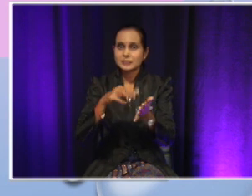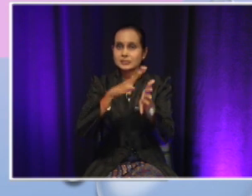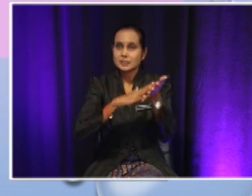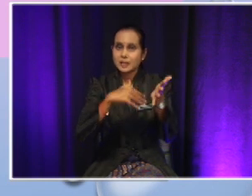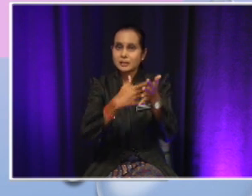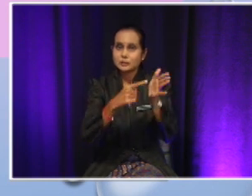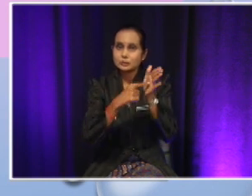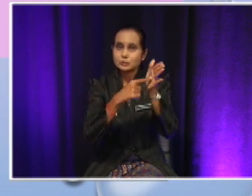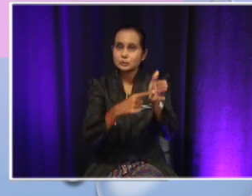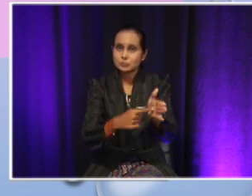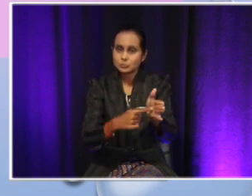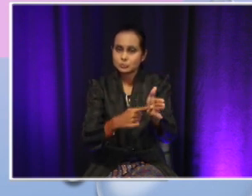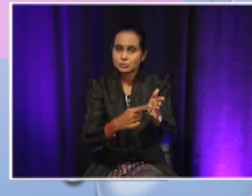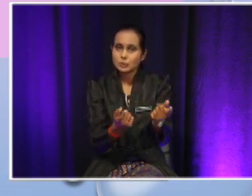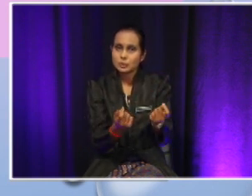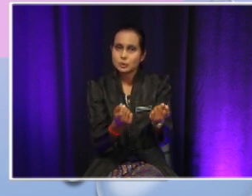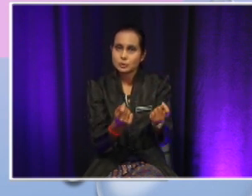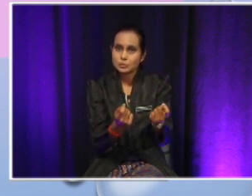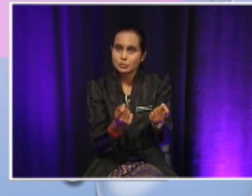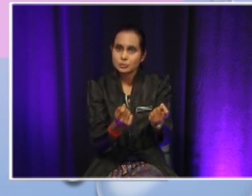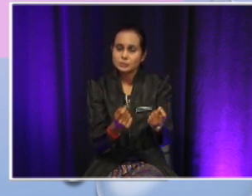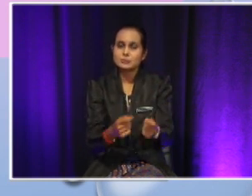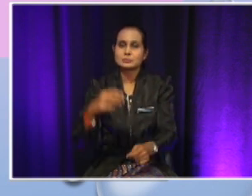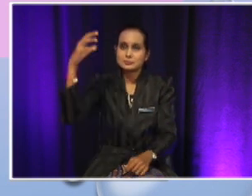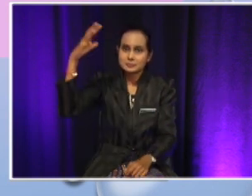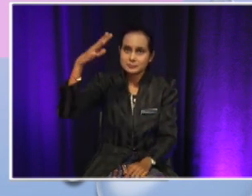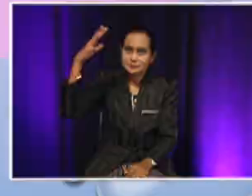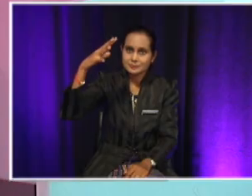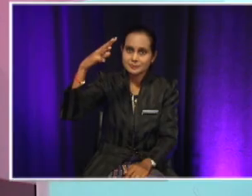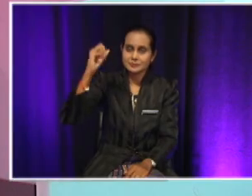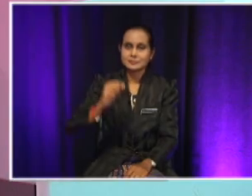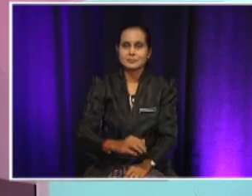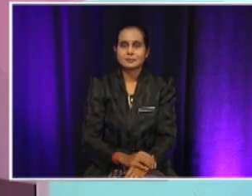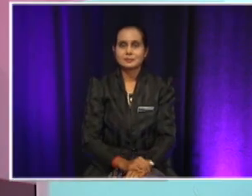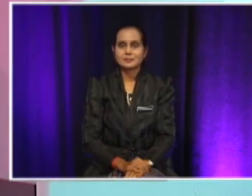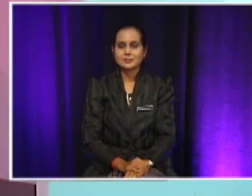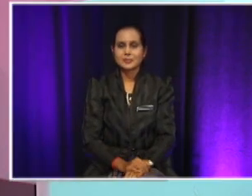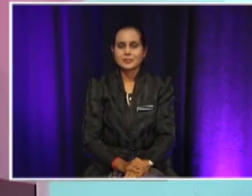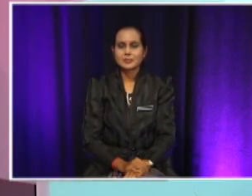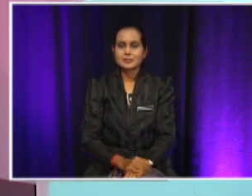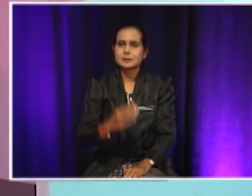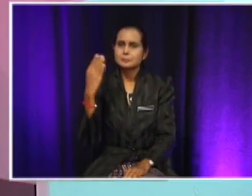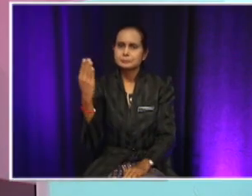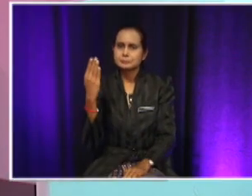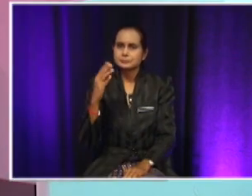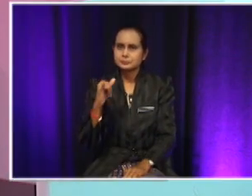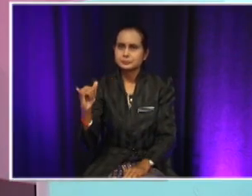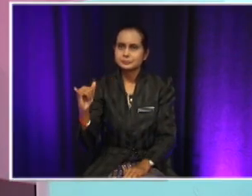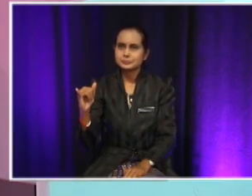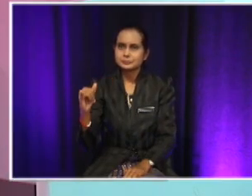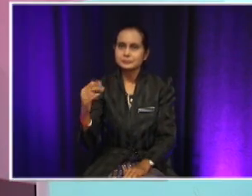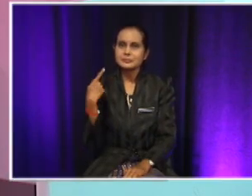fungsi komponen sistem solar. Untuk sistem solar ni, biasanya